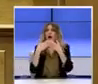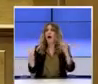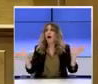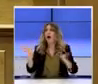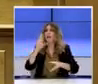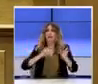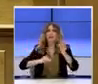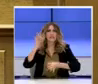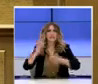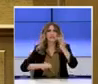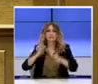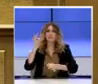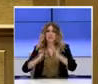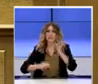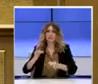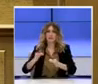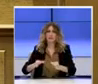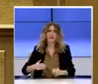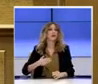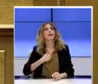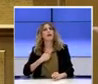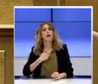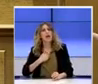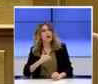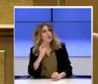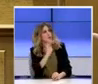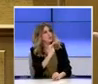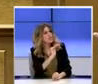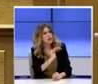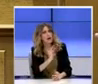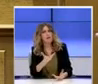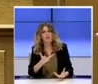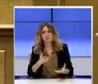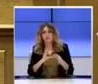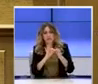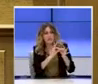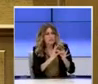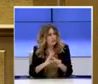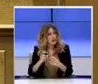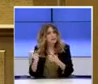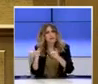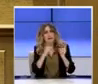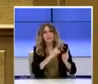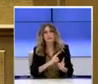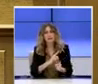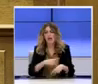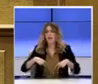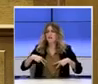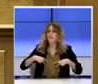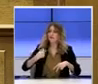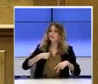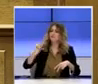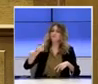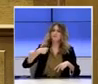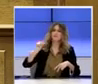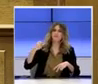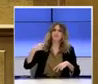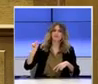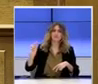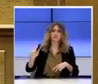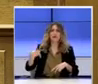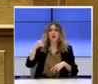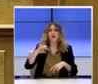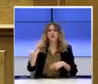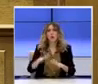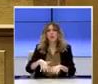συνεννόηση και εσείς απαντάτε αντιπαράθεση στη Βουλή, δείχνετε τις προθέσεις σας. Δεν χρειάζεται να έρχεστε σε αυτό εδώ το βήμα